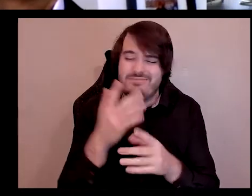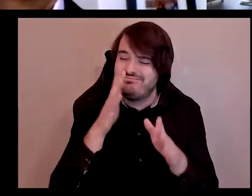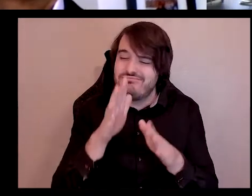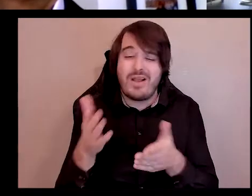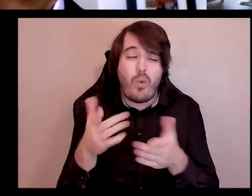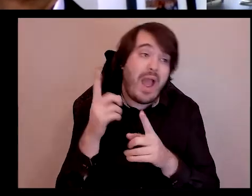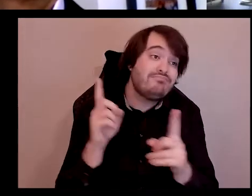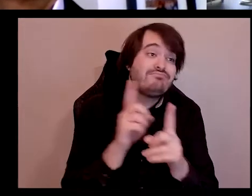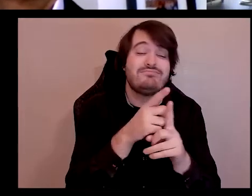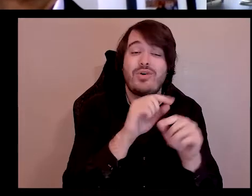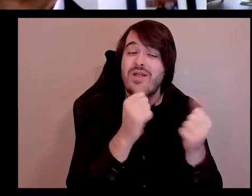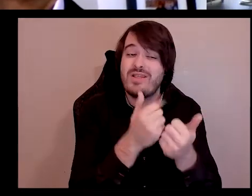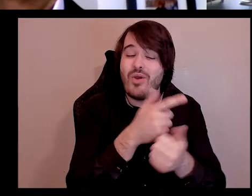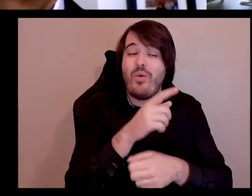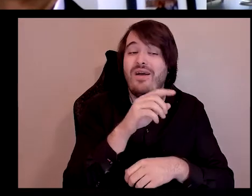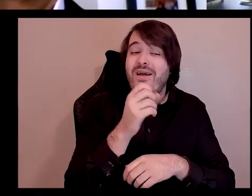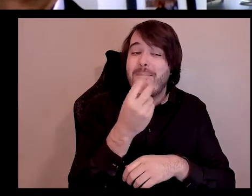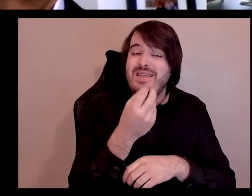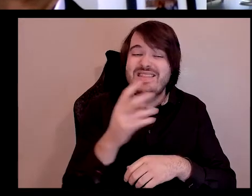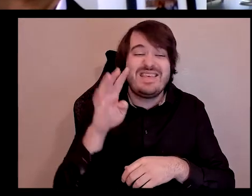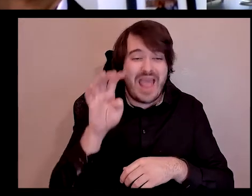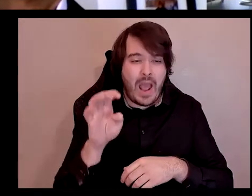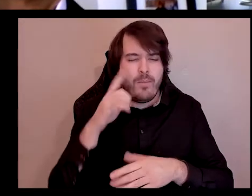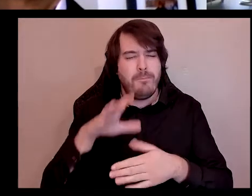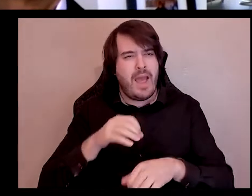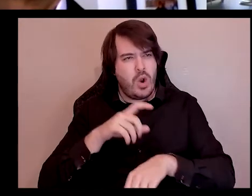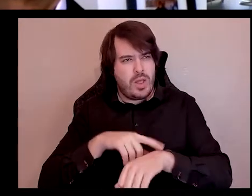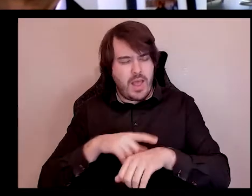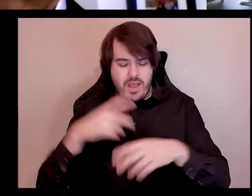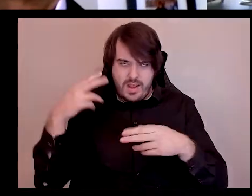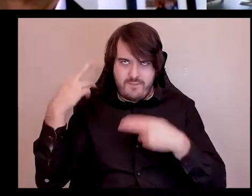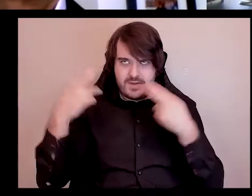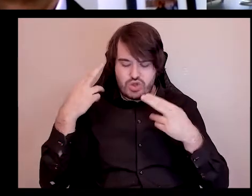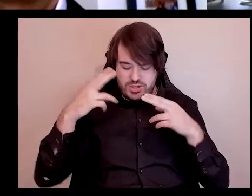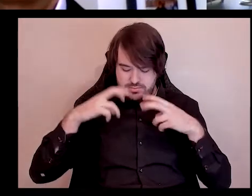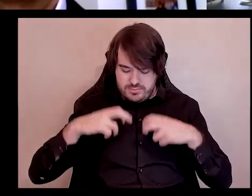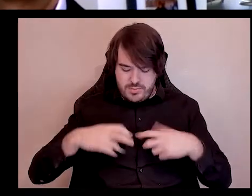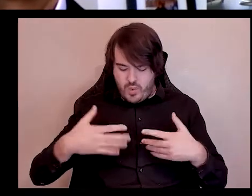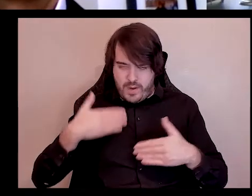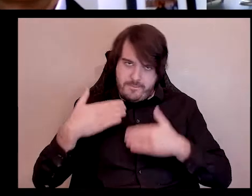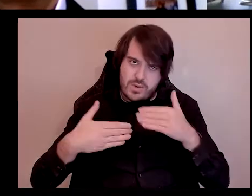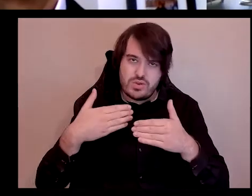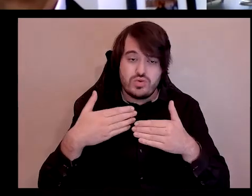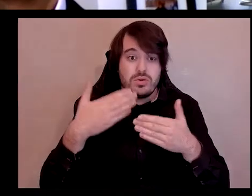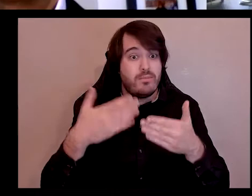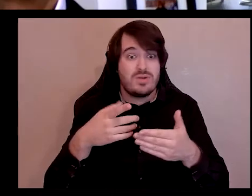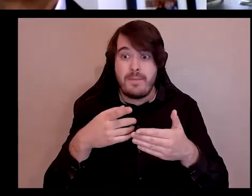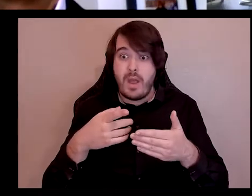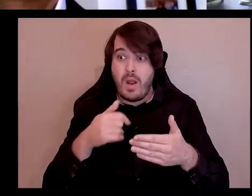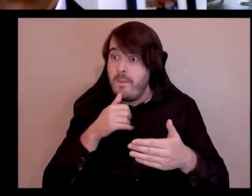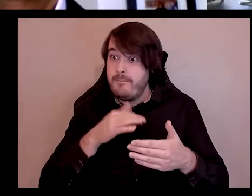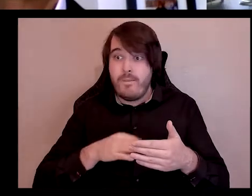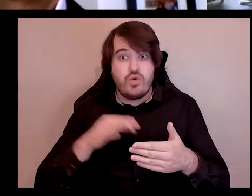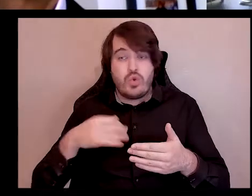tous que vous êtes à la bonne place et qu'il y en a de l'accompagnement. Alors, on vous encourage là, à aller voir les gens de Midi40 pour prendre le temps de réfléchir à